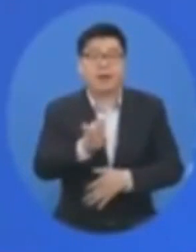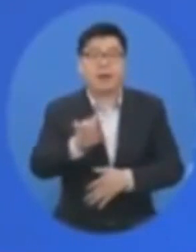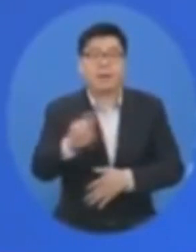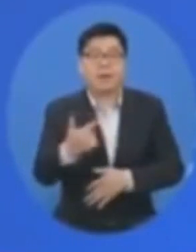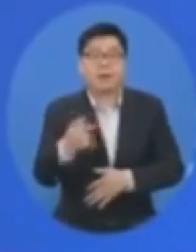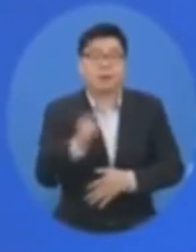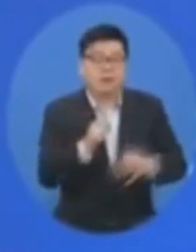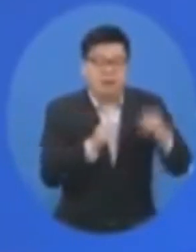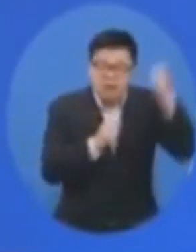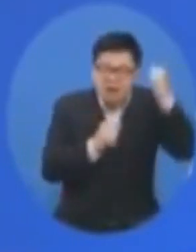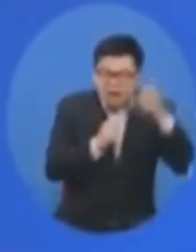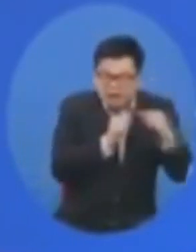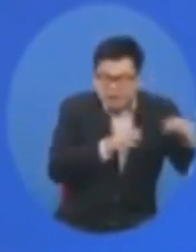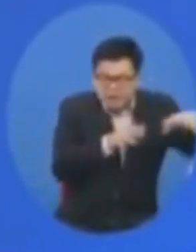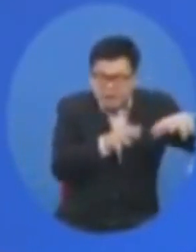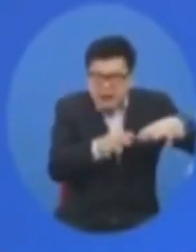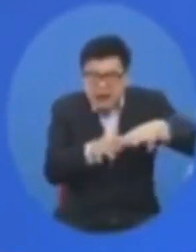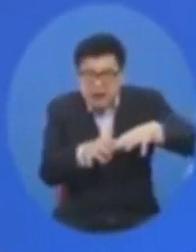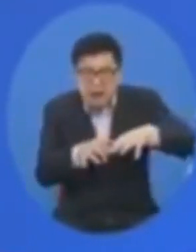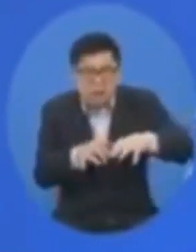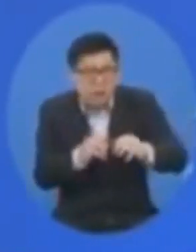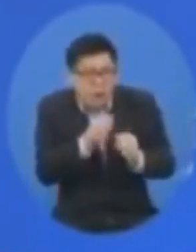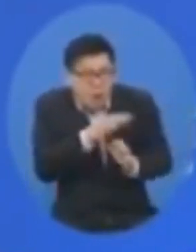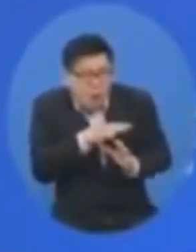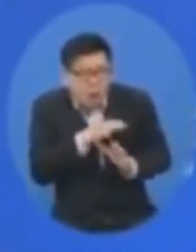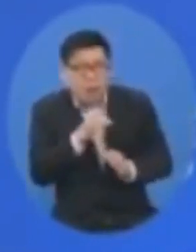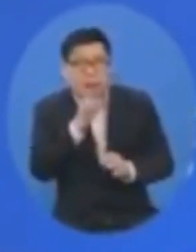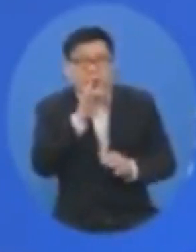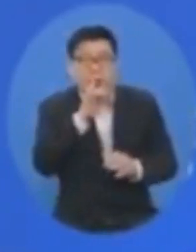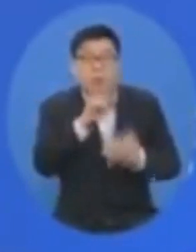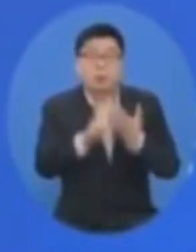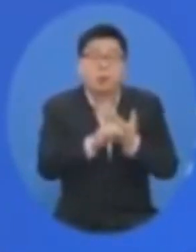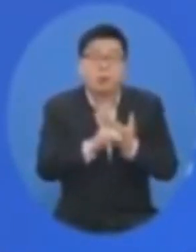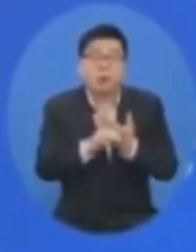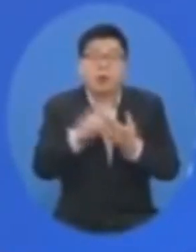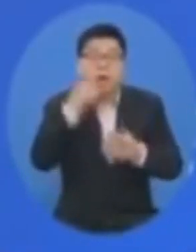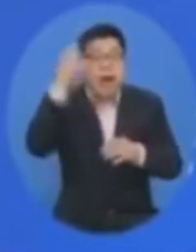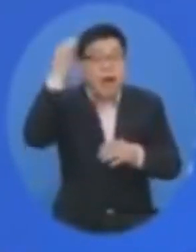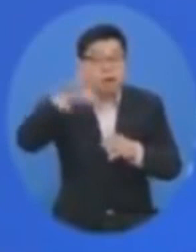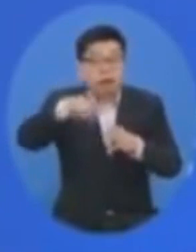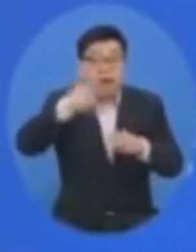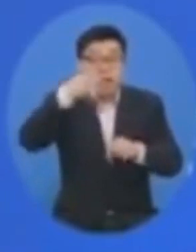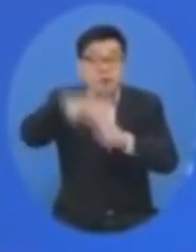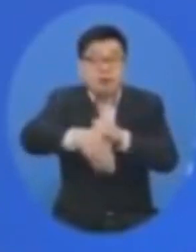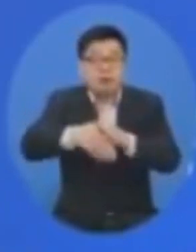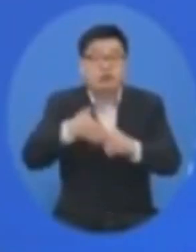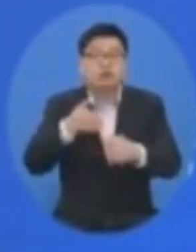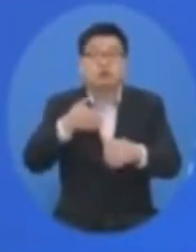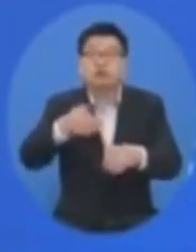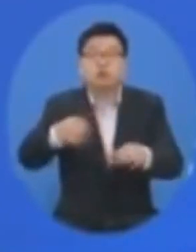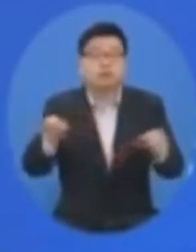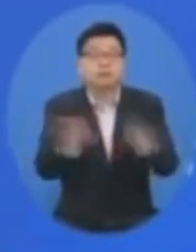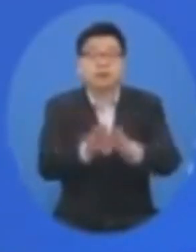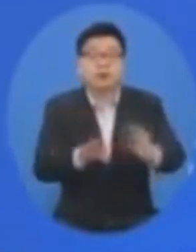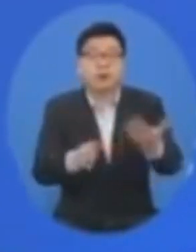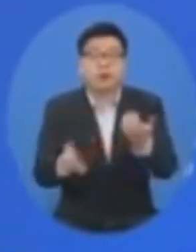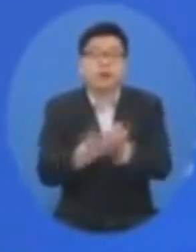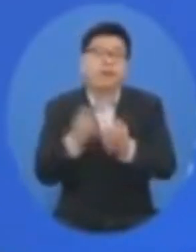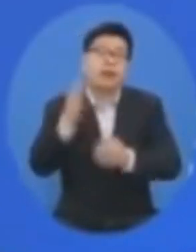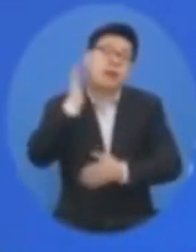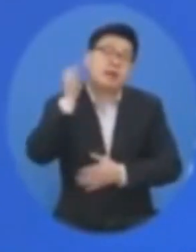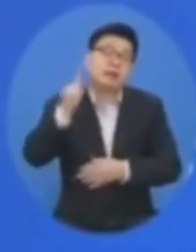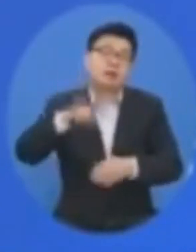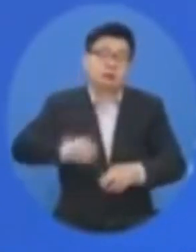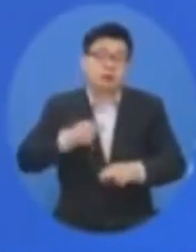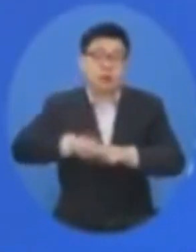시위대의 압력으로 진행이 된다면 이 땅의 민주주의는 사라진다. 그래서 대통령이 스스로 물러나겠다고